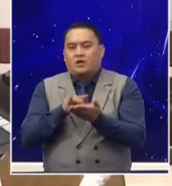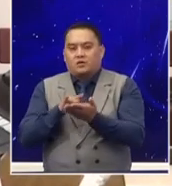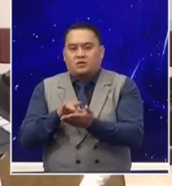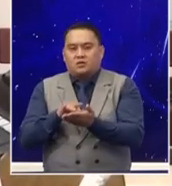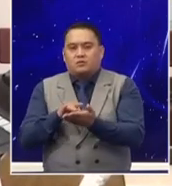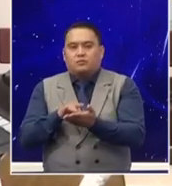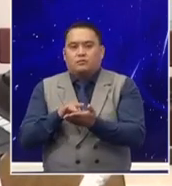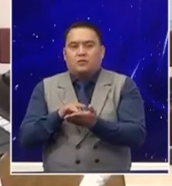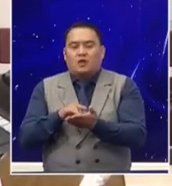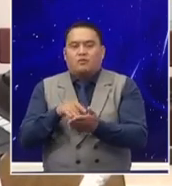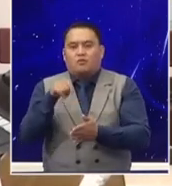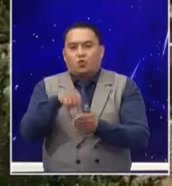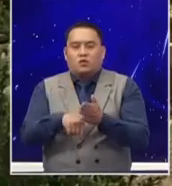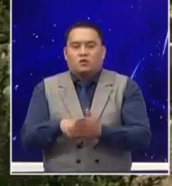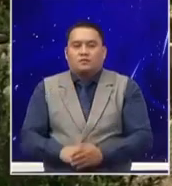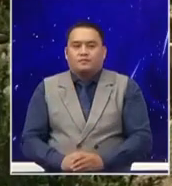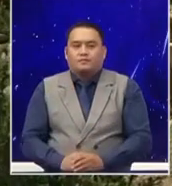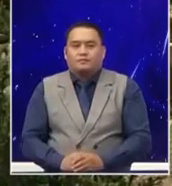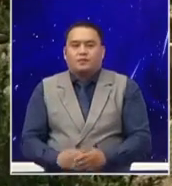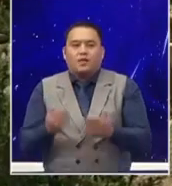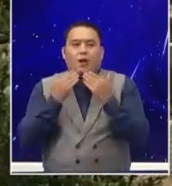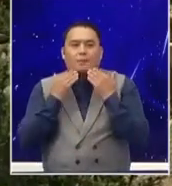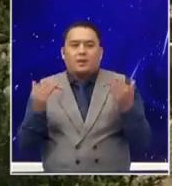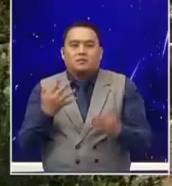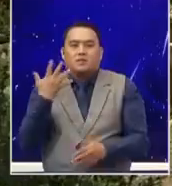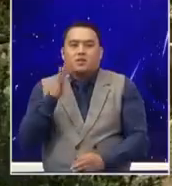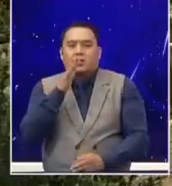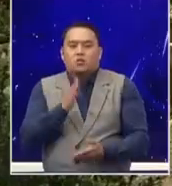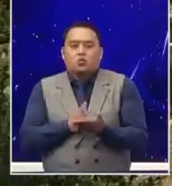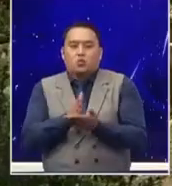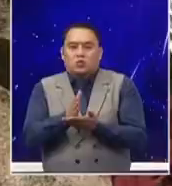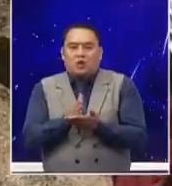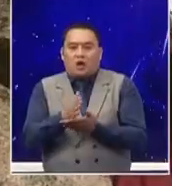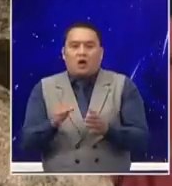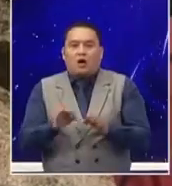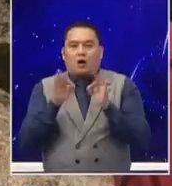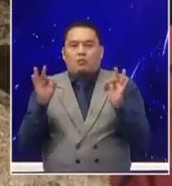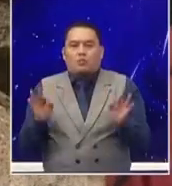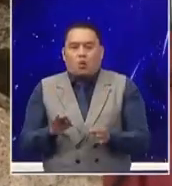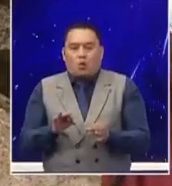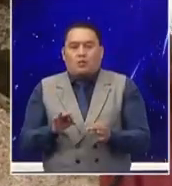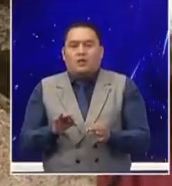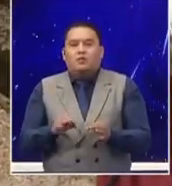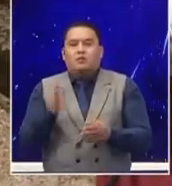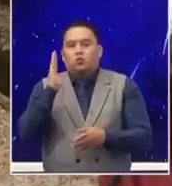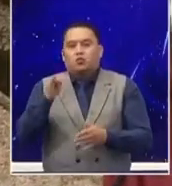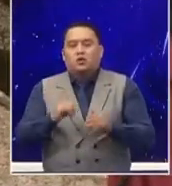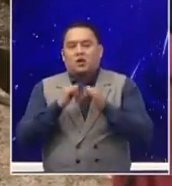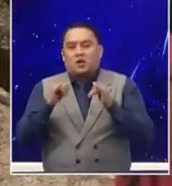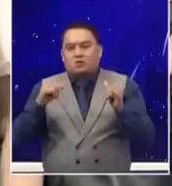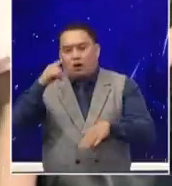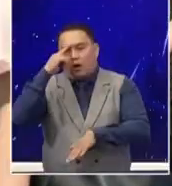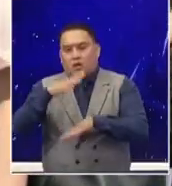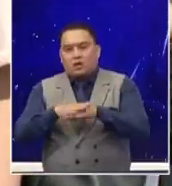посещений именно по внутреннему туризму. В целом, за последние 5 лет туристическая отрасль показала рост объемов потока туристов. Для дальнейшего развития сферы